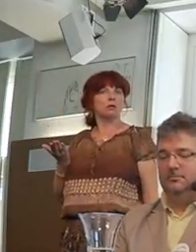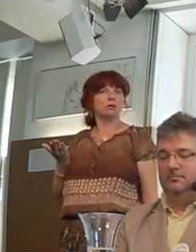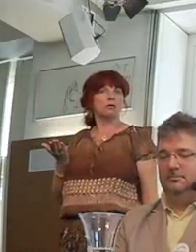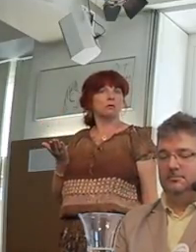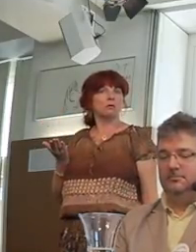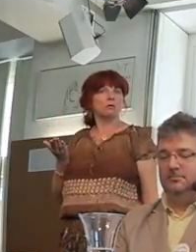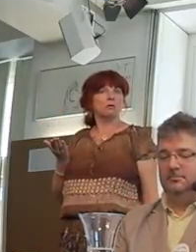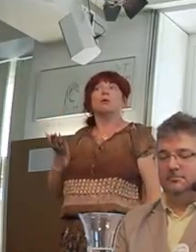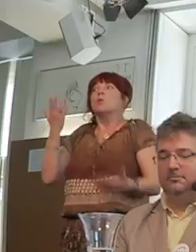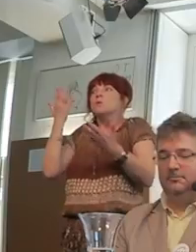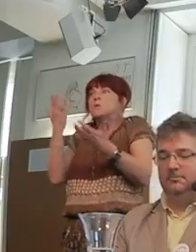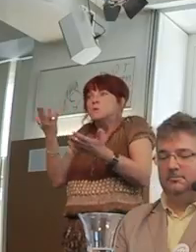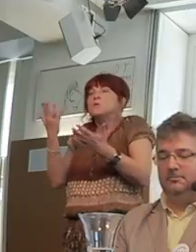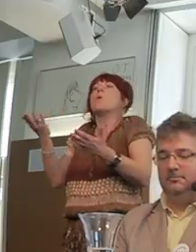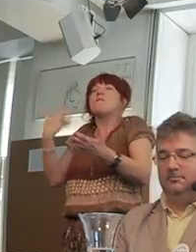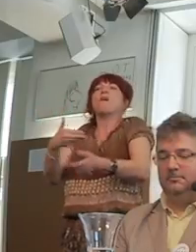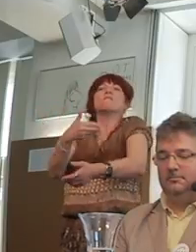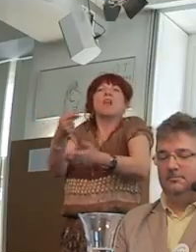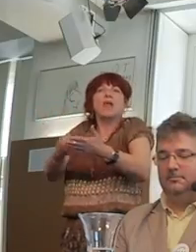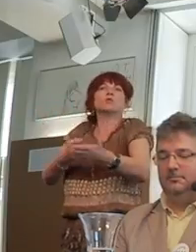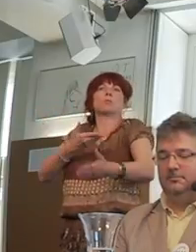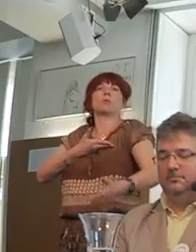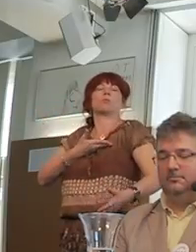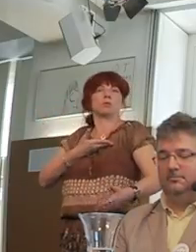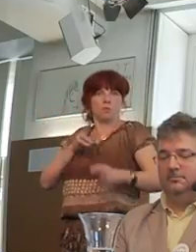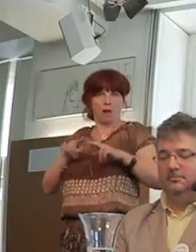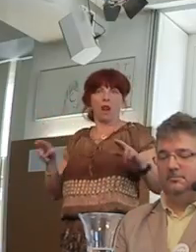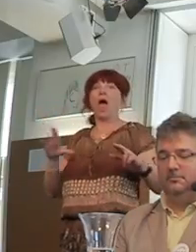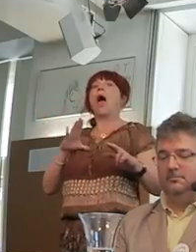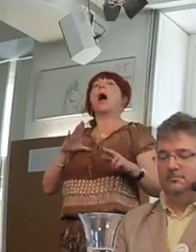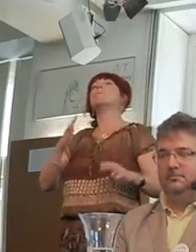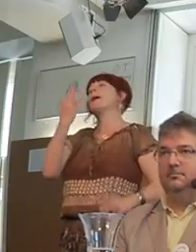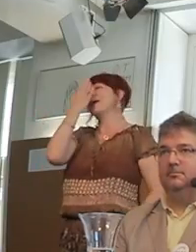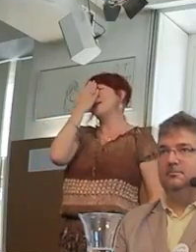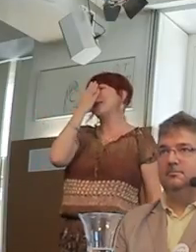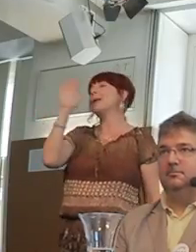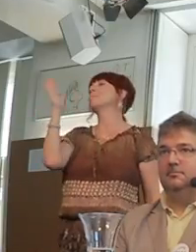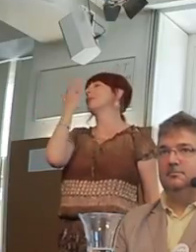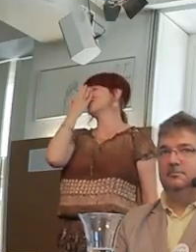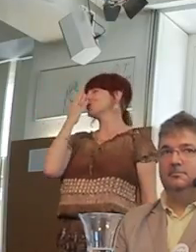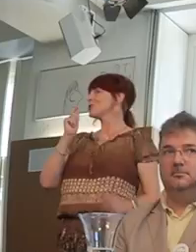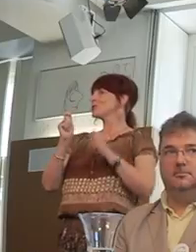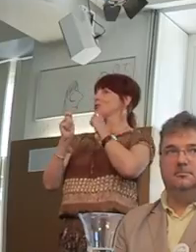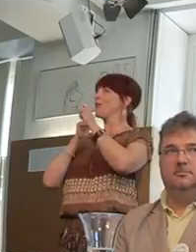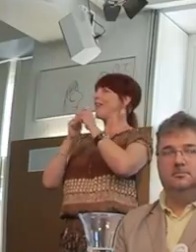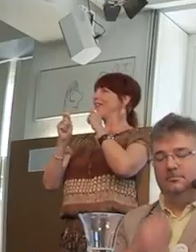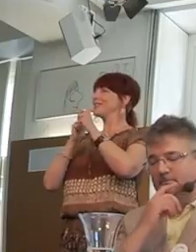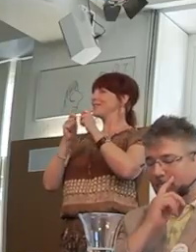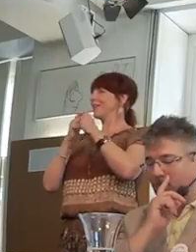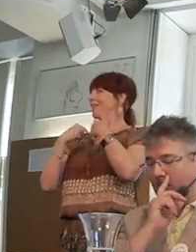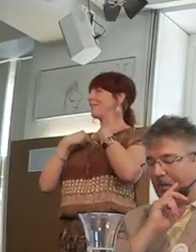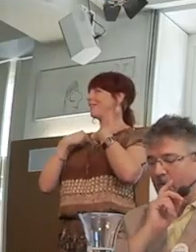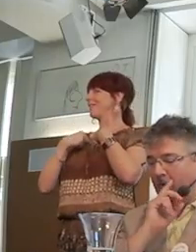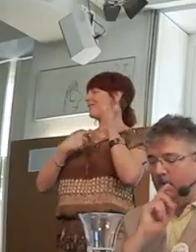so hervorgegangen ist, aber trotzdem, dass so das Image der Journalisten war, ich bin